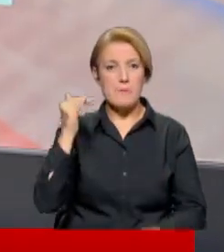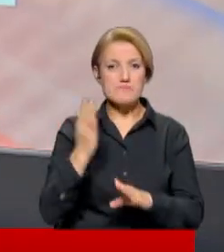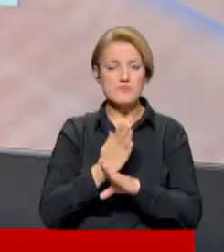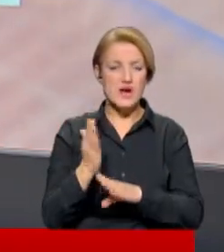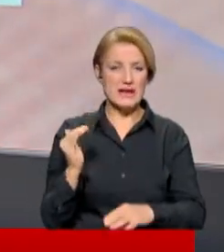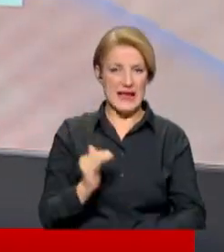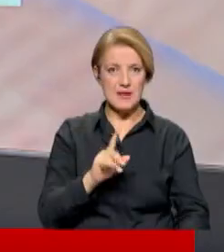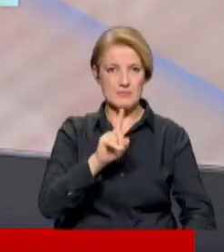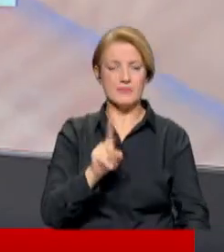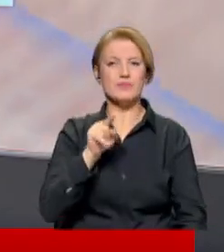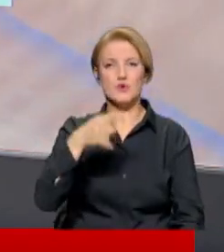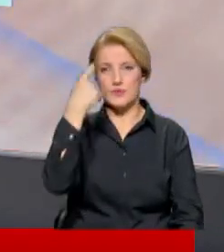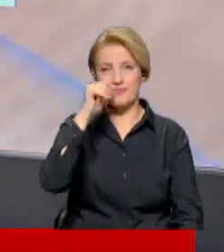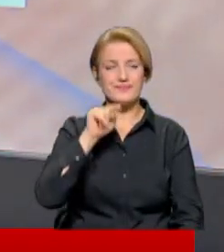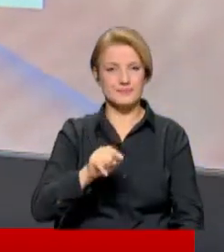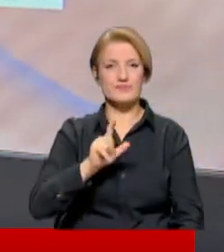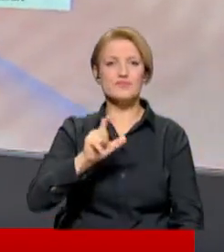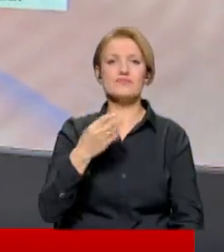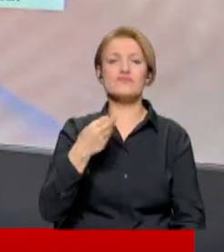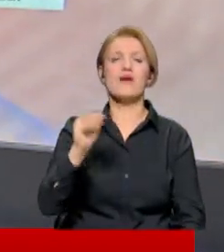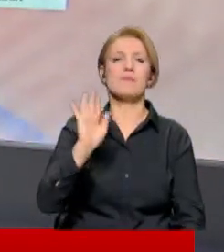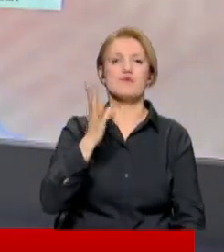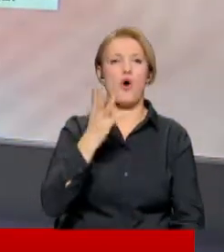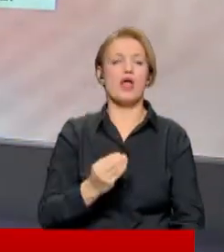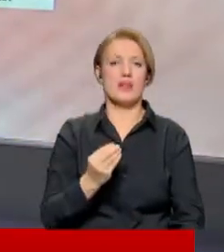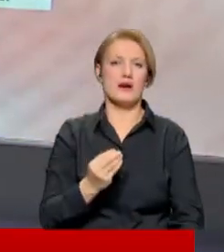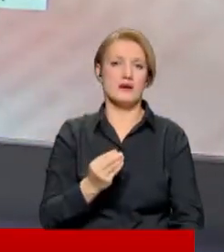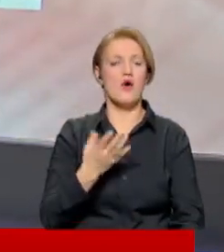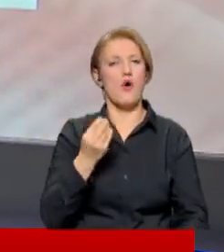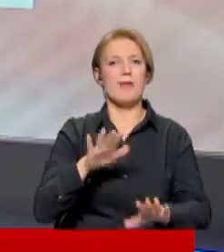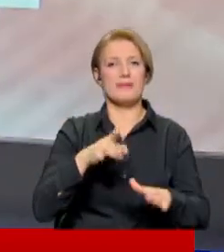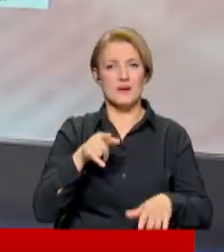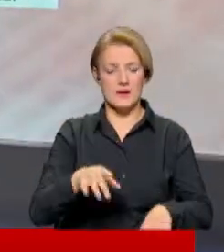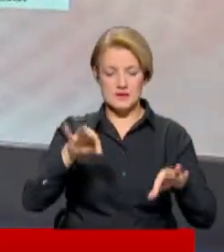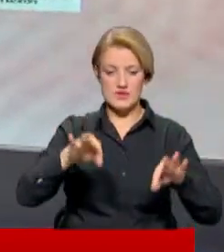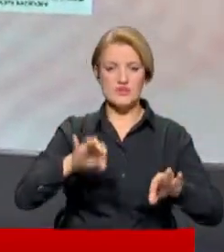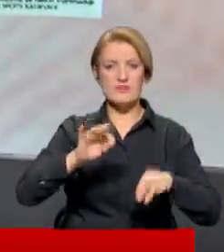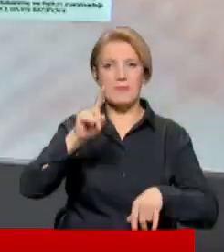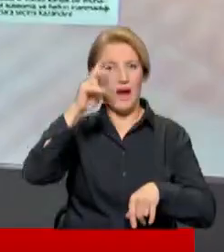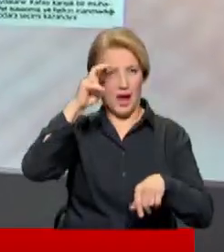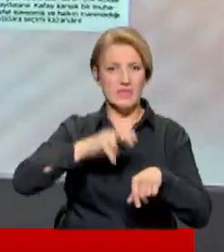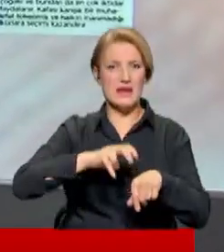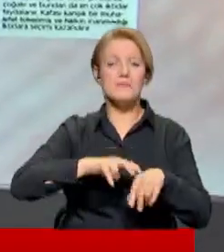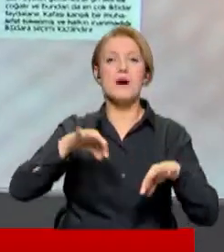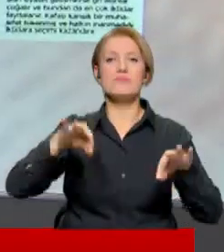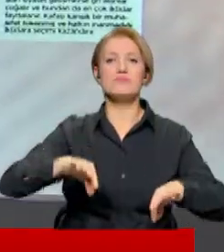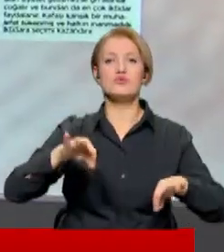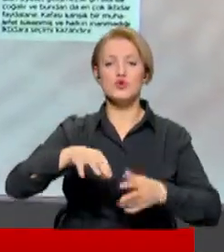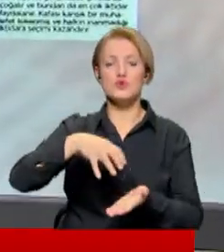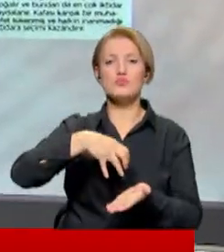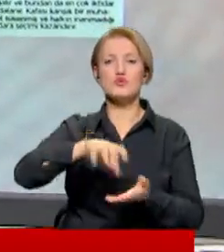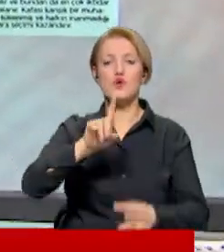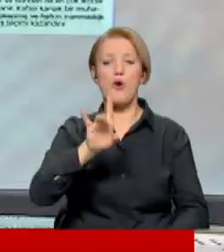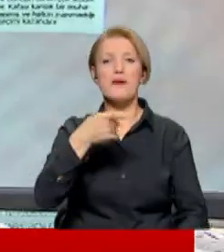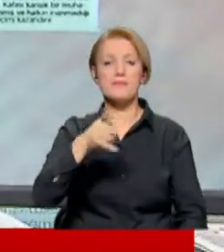gelir mi acaba diye bu yüzden de cevap vermemiş olanlar olabilir Şimdi bir hatırlatma bugün brüt 15